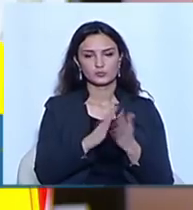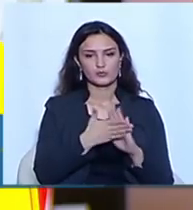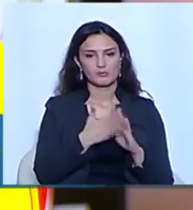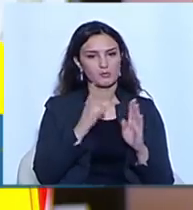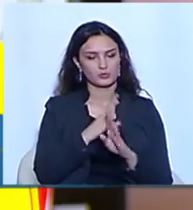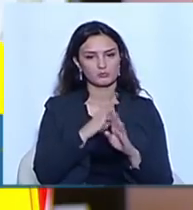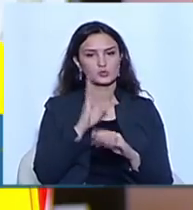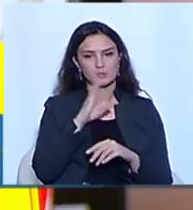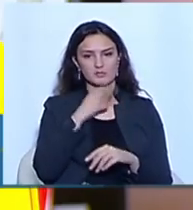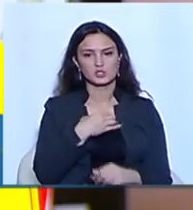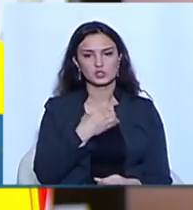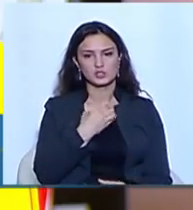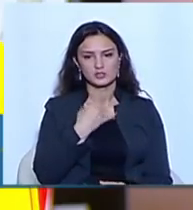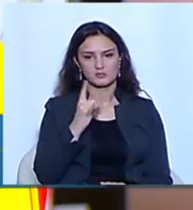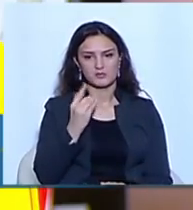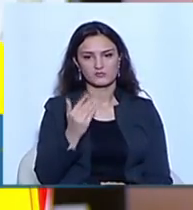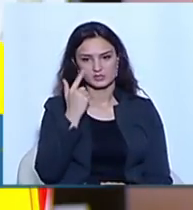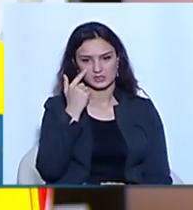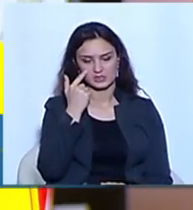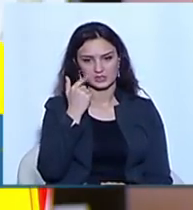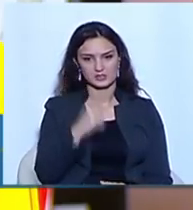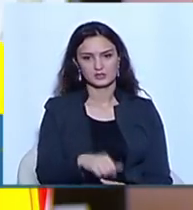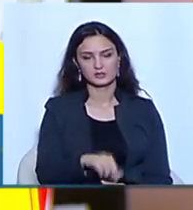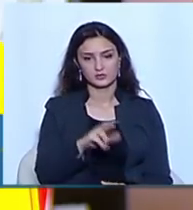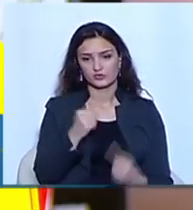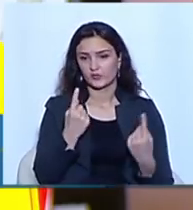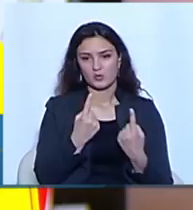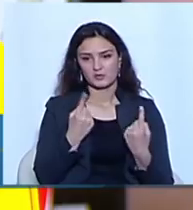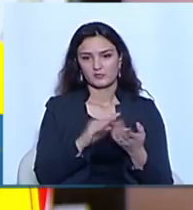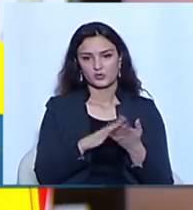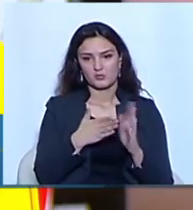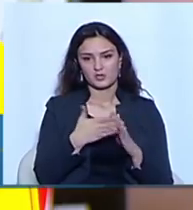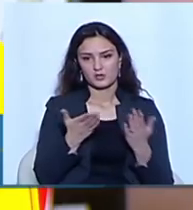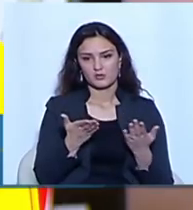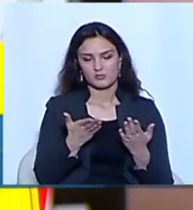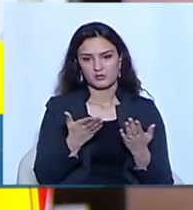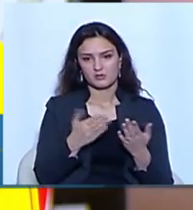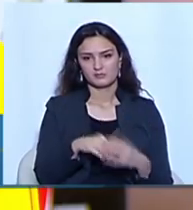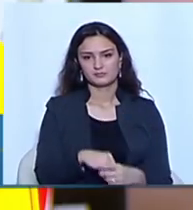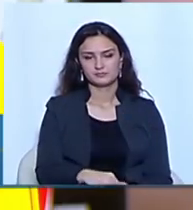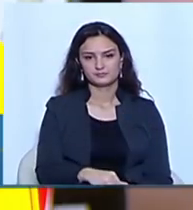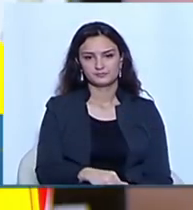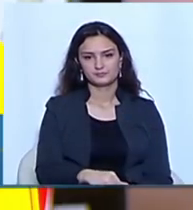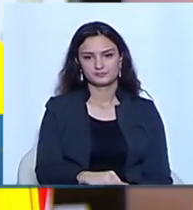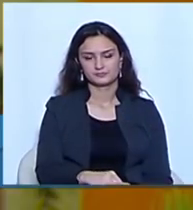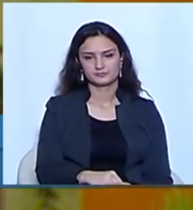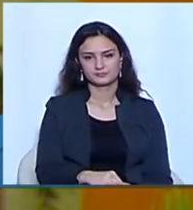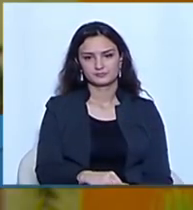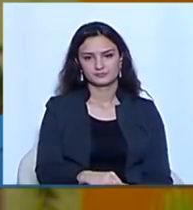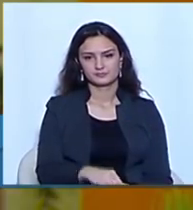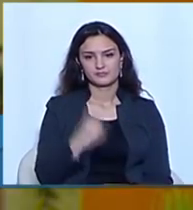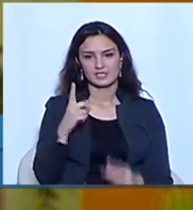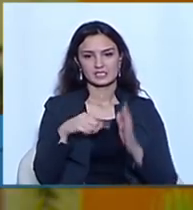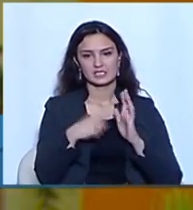მდგომარეობა. მშობლებს ეშინიათ ხოლმე ბავშვის ტირილის. და ჩვეულებრივი მდგომარეობაა ბუნებრივი. თუმცა აქ ერთი კითხვა